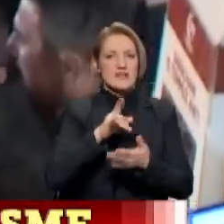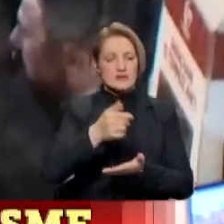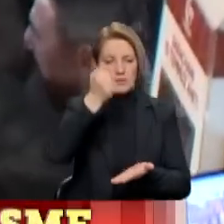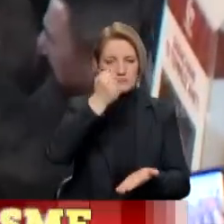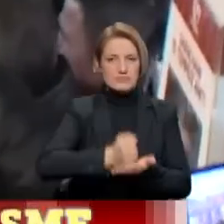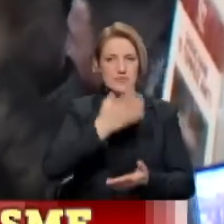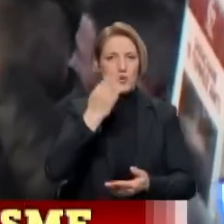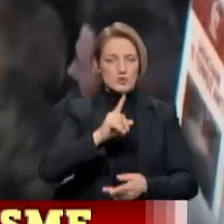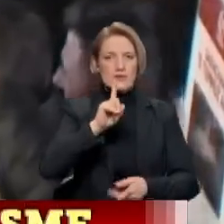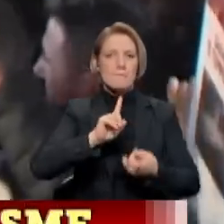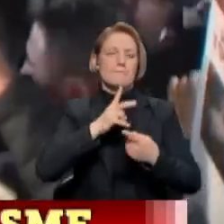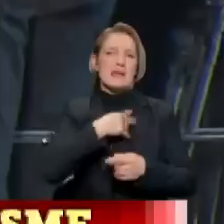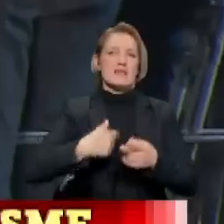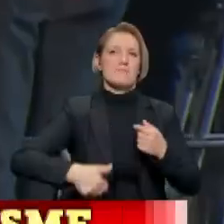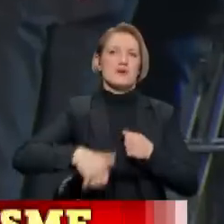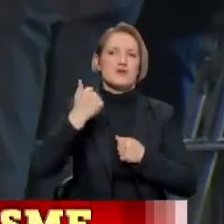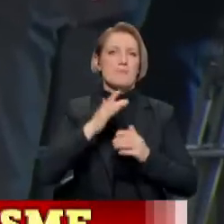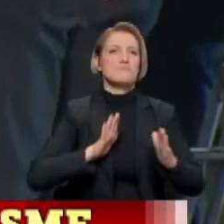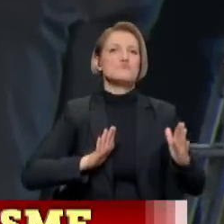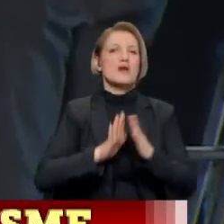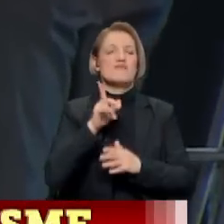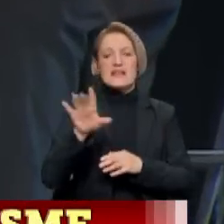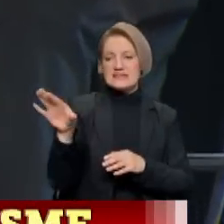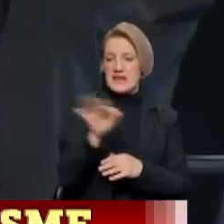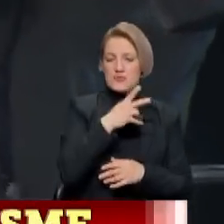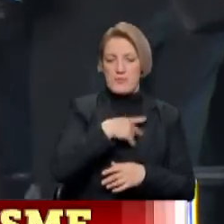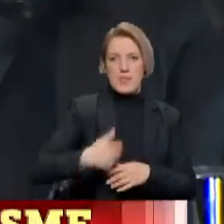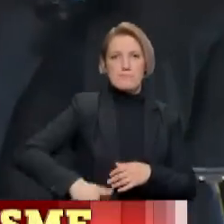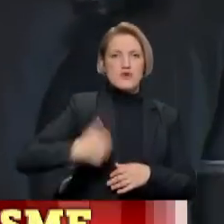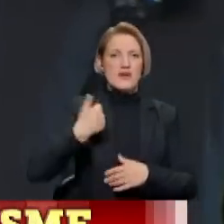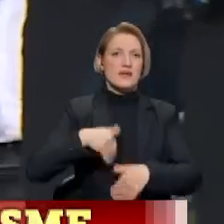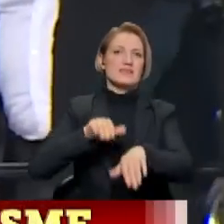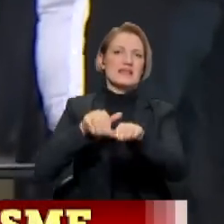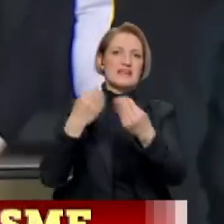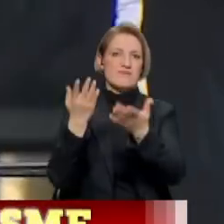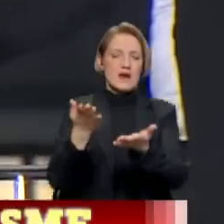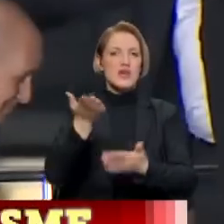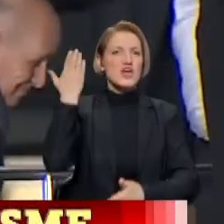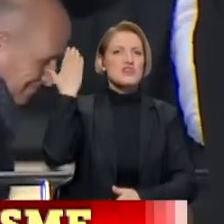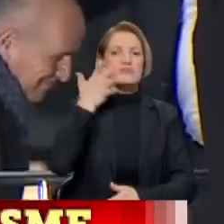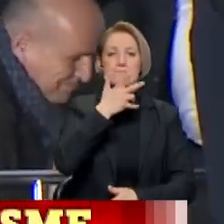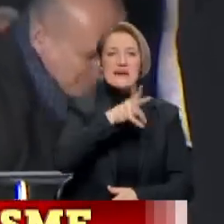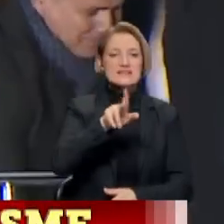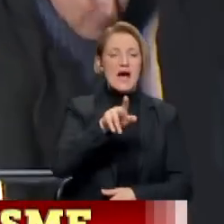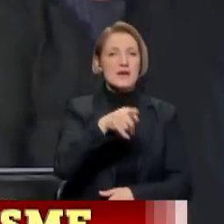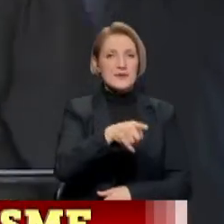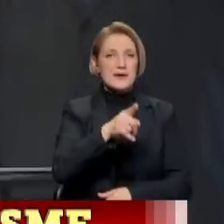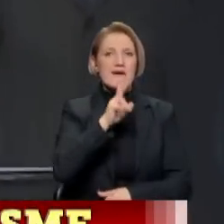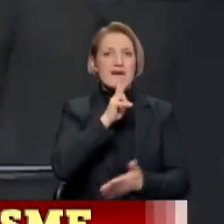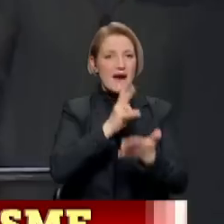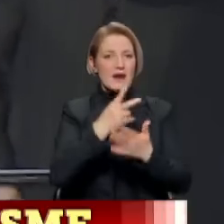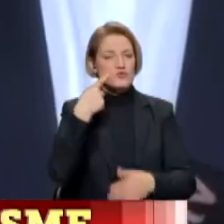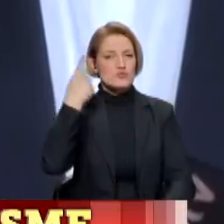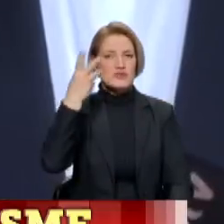siyasi yasaklı da olacak Ekrem İmamoğlu. Muhalefet seçilmiş belediye başkanına destek verdi. Geçmişte benzer bir kararın Erdoğan'a da